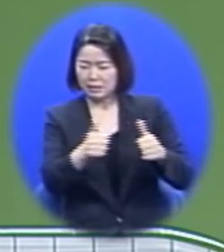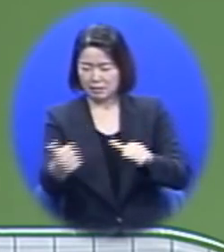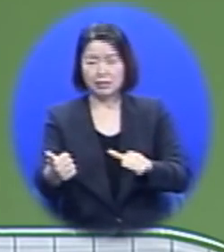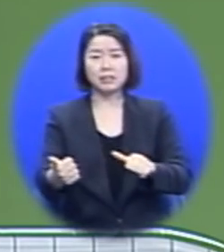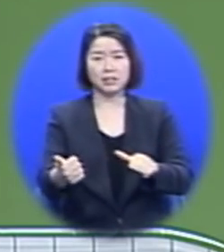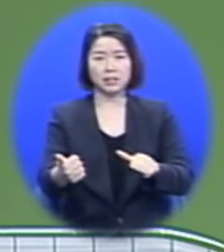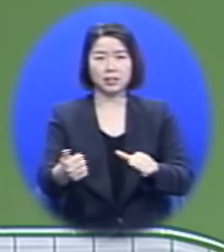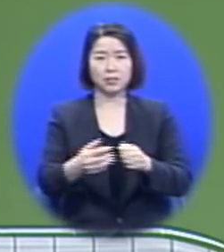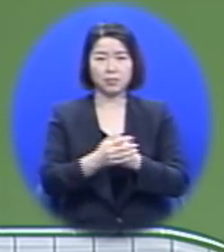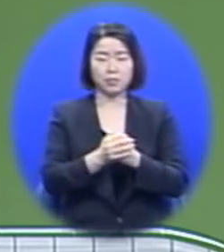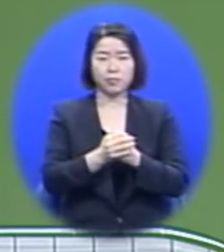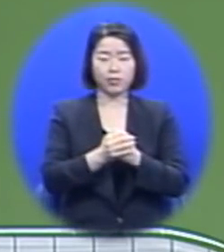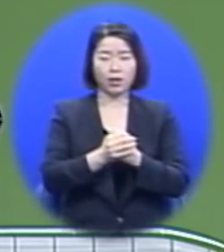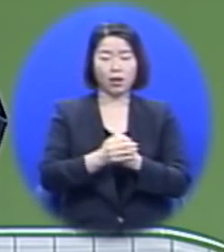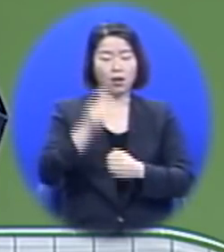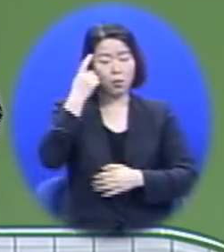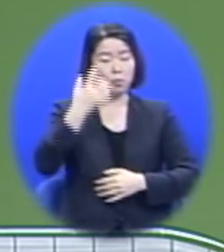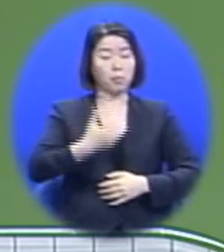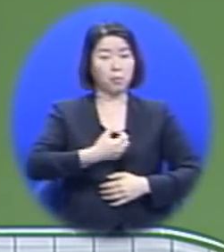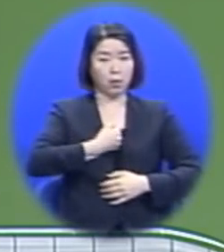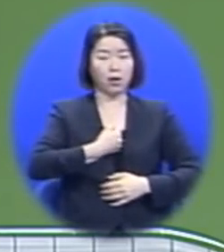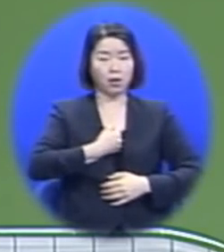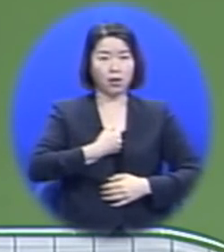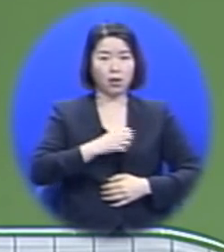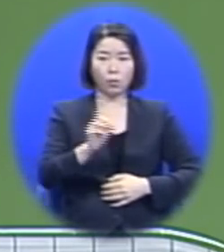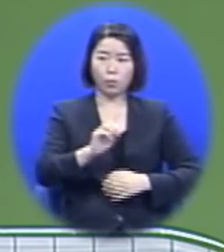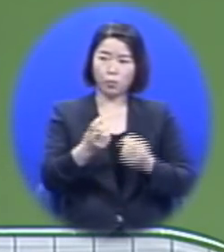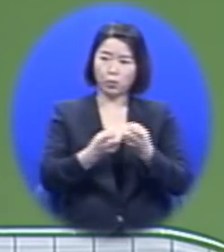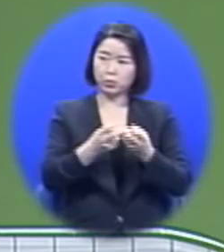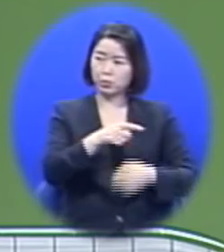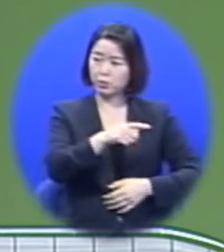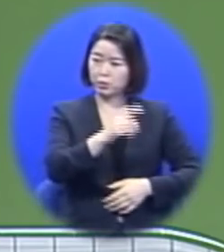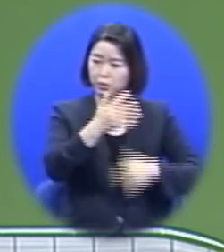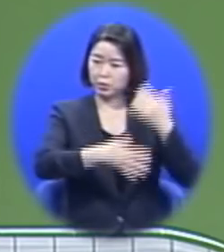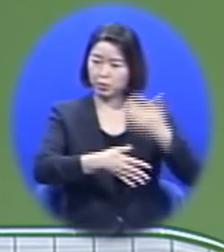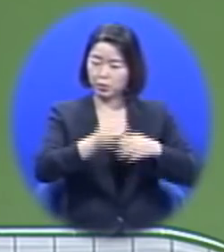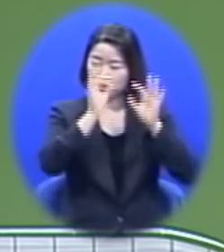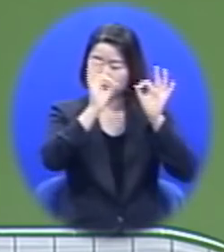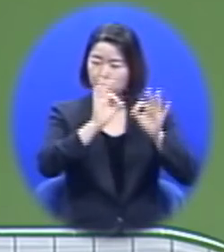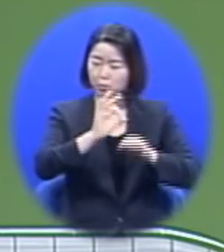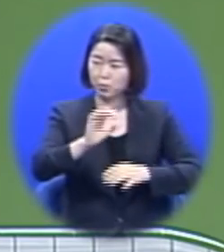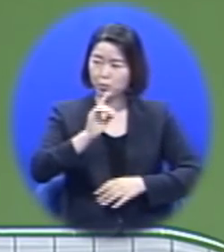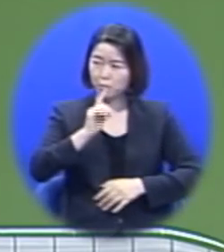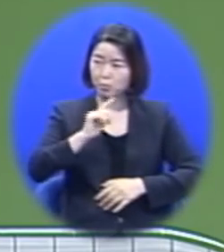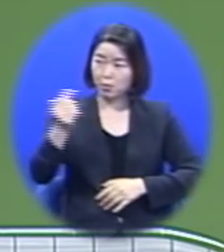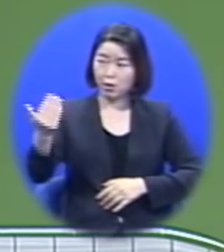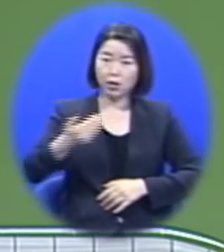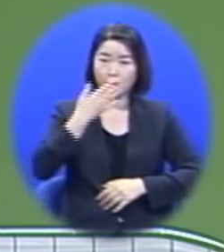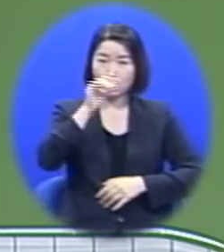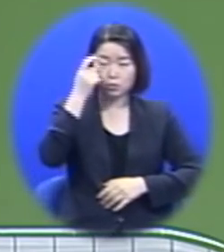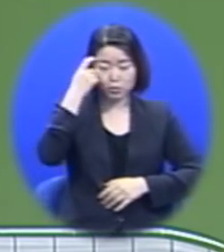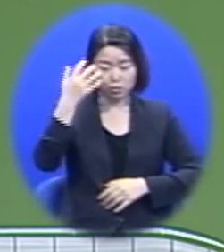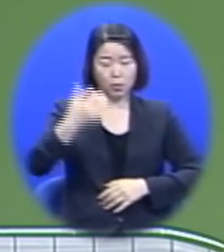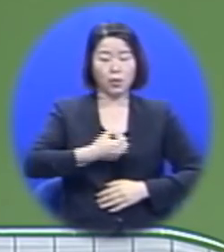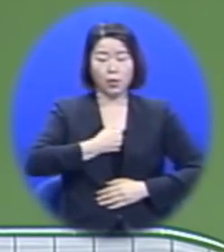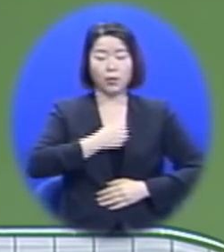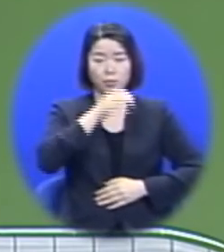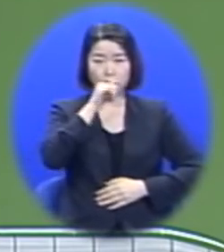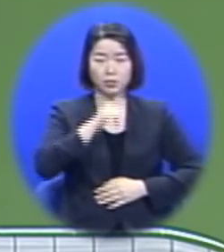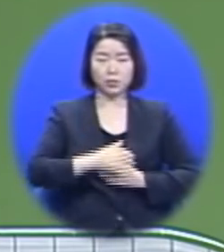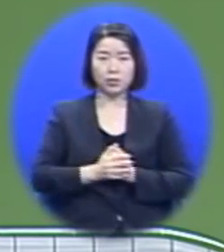끈질기다고 충격을 받았어요. 어떻게 이 영화를 보고 그렇게 말을 할수 있는가 충격을 받았다고